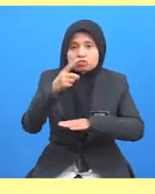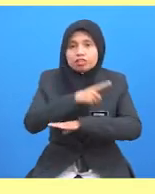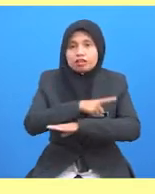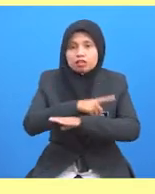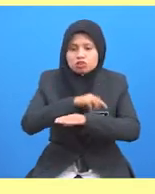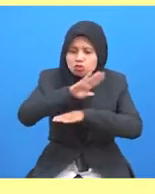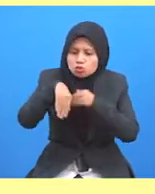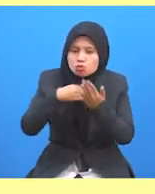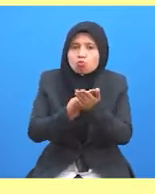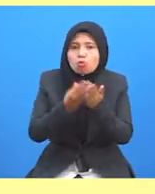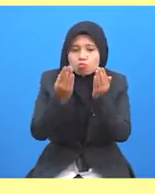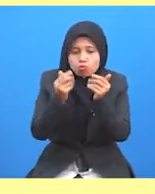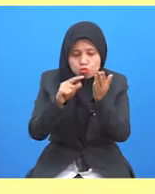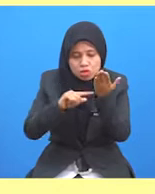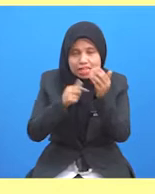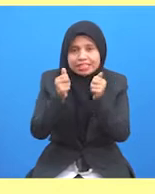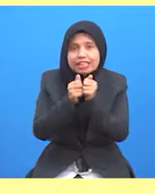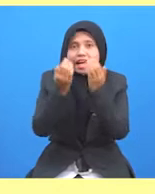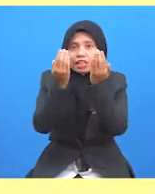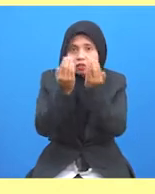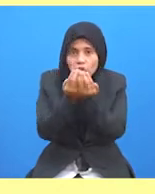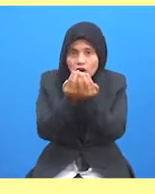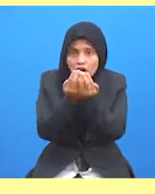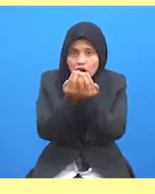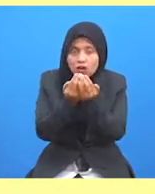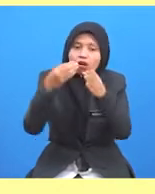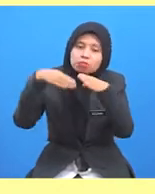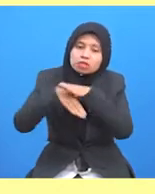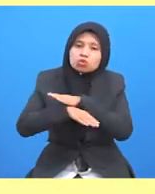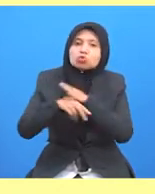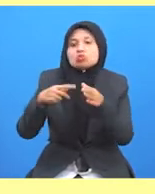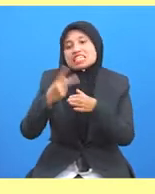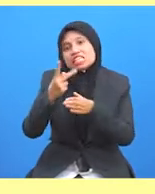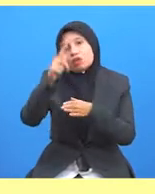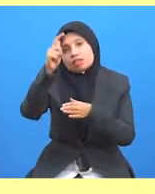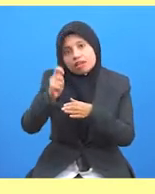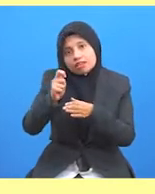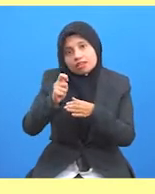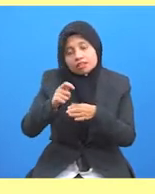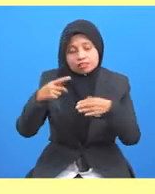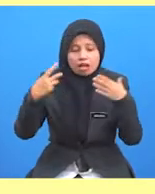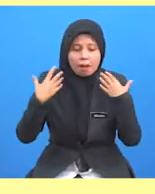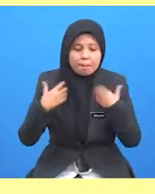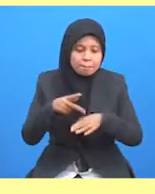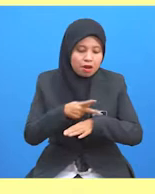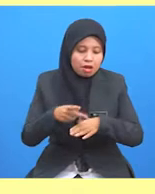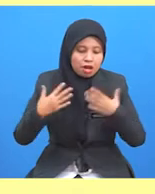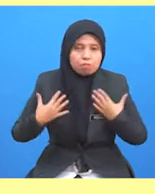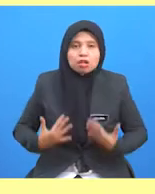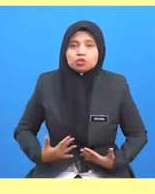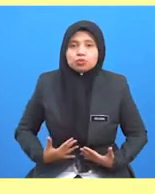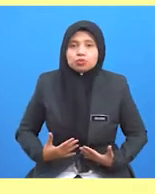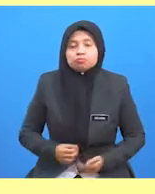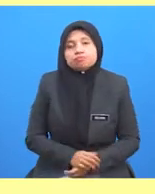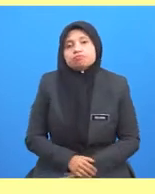Bismikallahumma ahya wa amutu. Dengan namamu ya Allah, aku dihidupkan dan